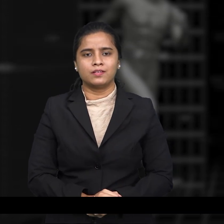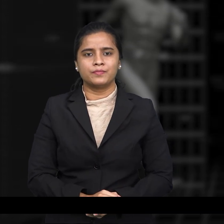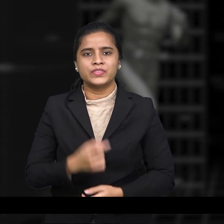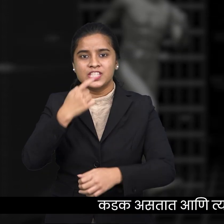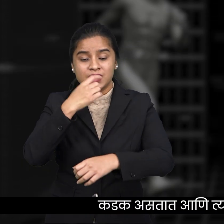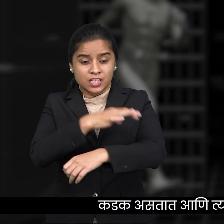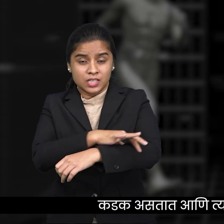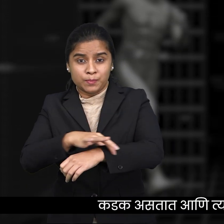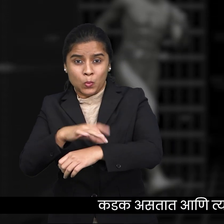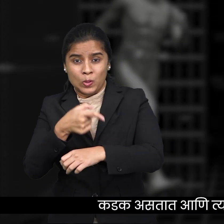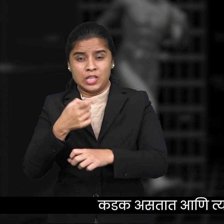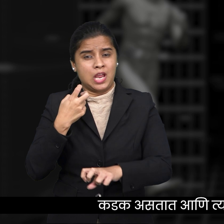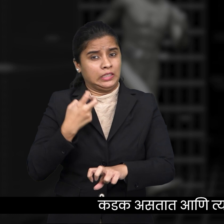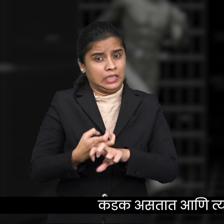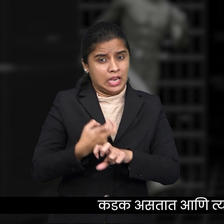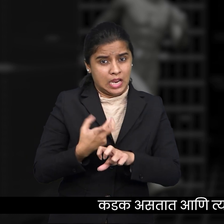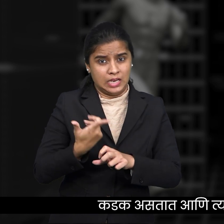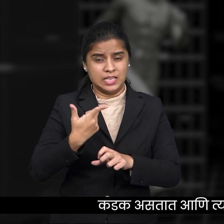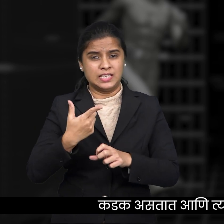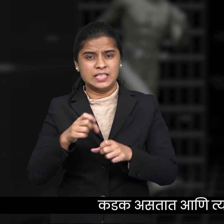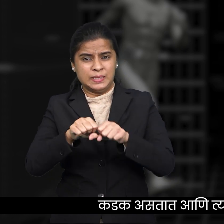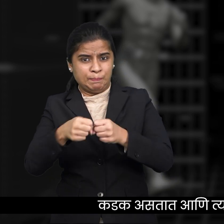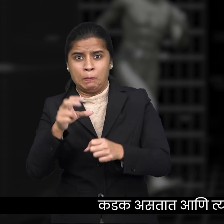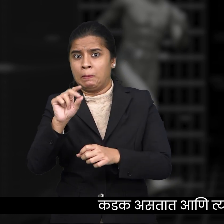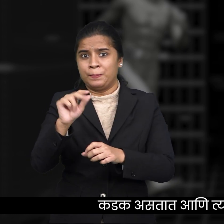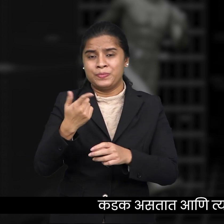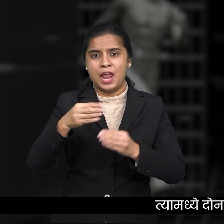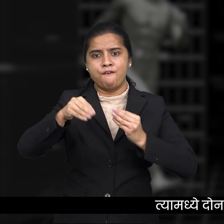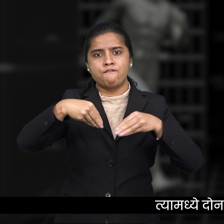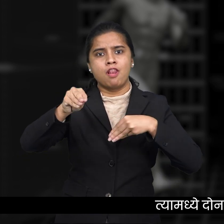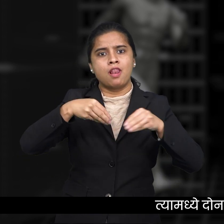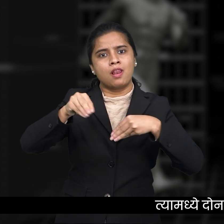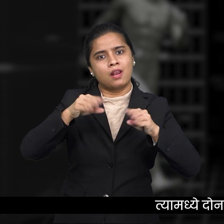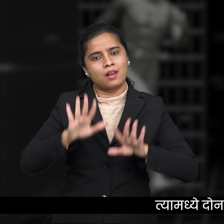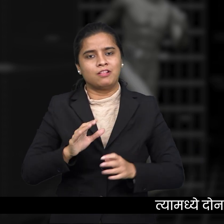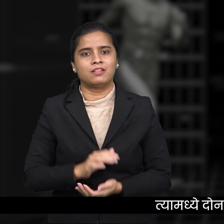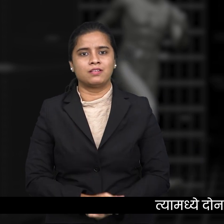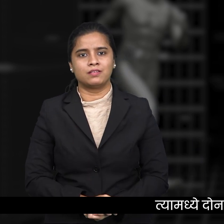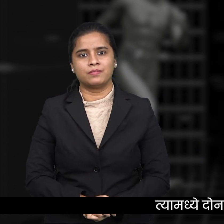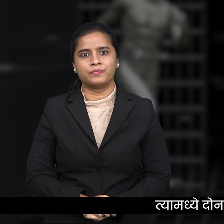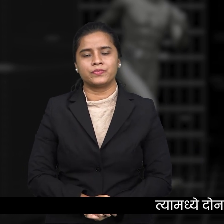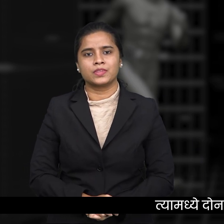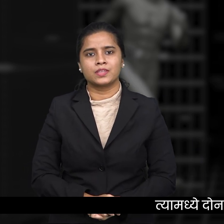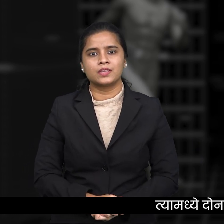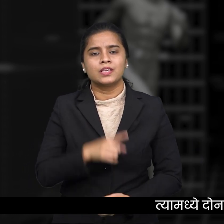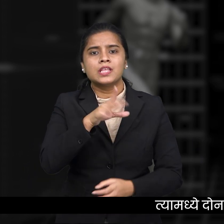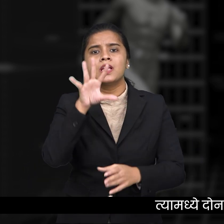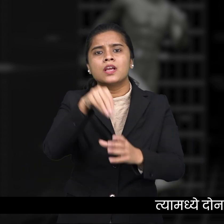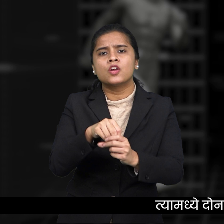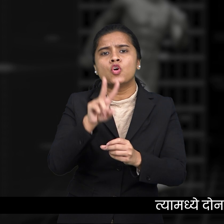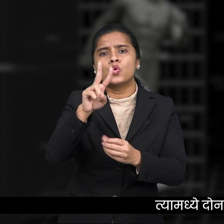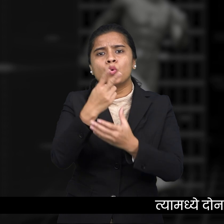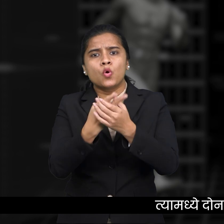हाडे कठीण कडक असतात आणि त्यांच्यात लवचिकतेचा अभाव असतो. त्यामध्ये दोन प्राथमिक घटक असतात.